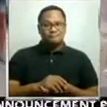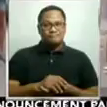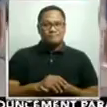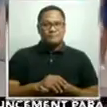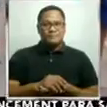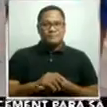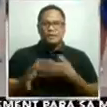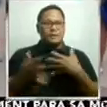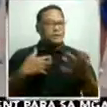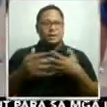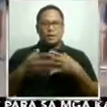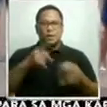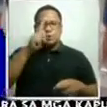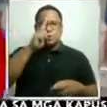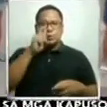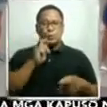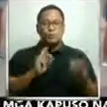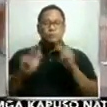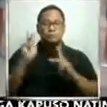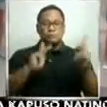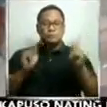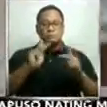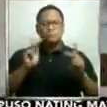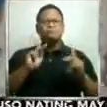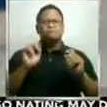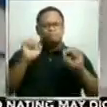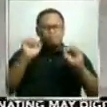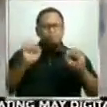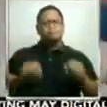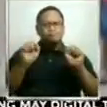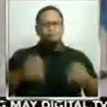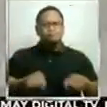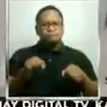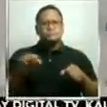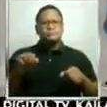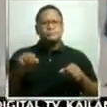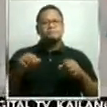Kahit mga senior citizen, hindi nagpahuli sa pagzuzumba.